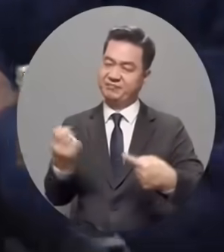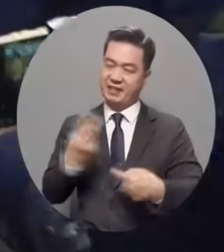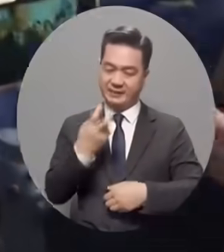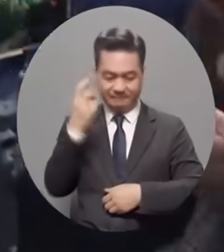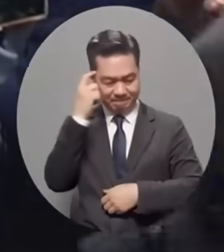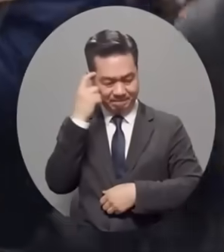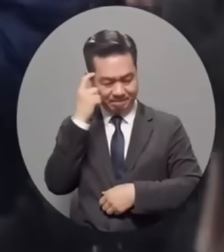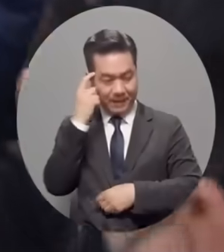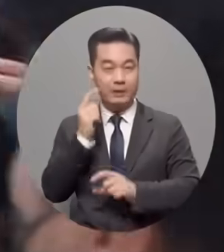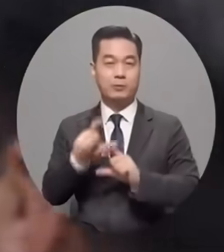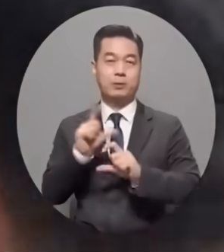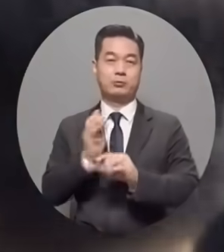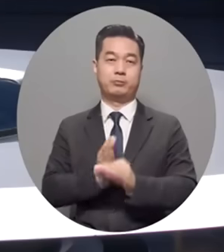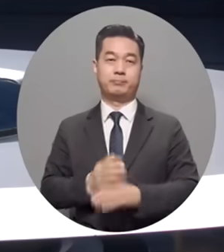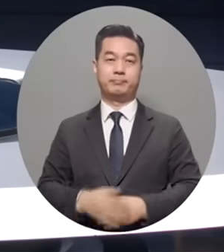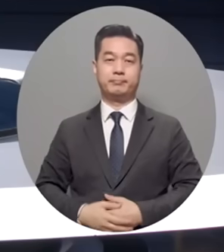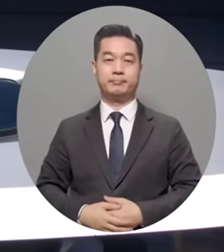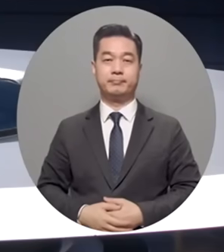김정우입니다.